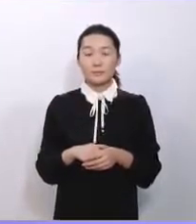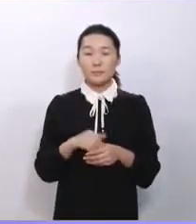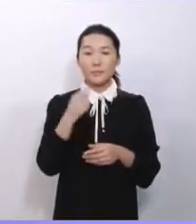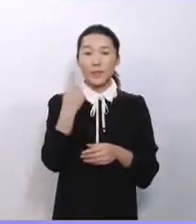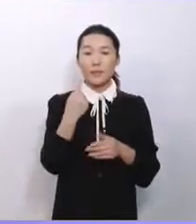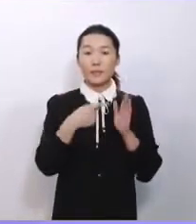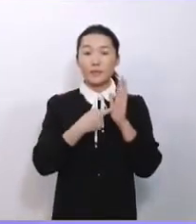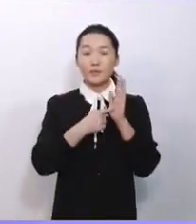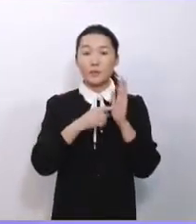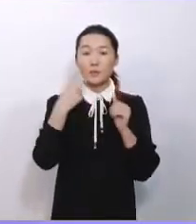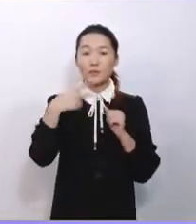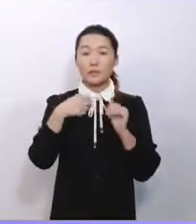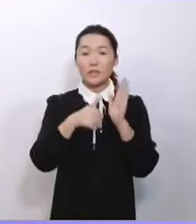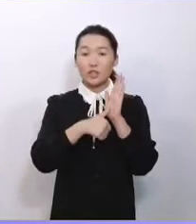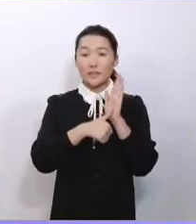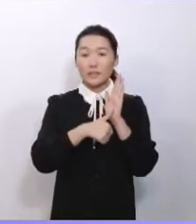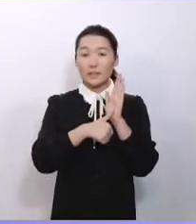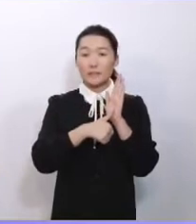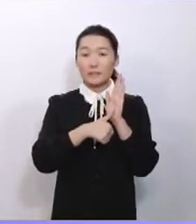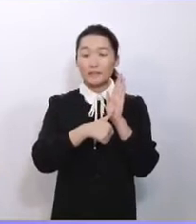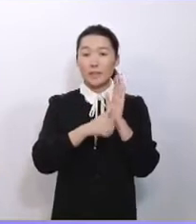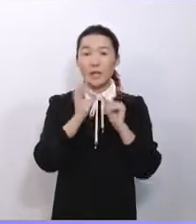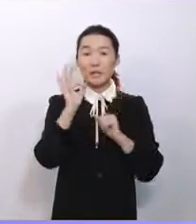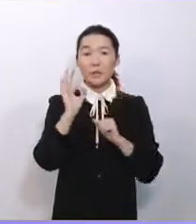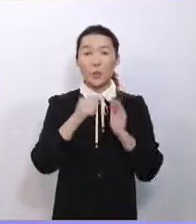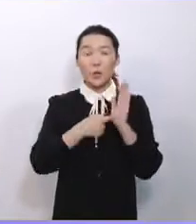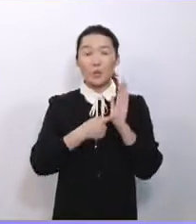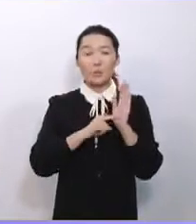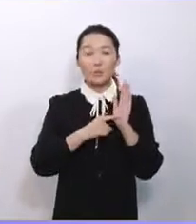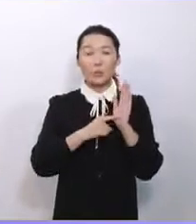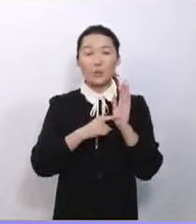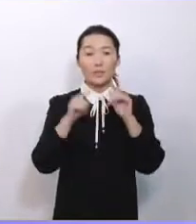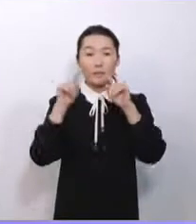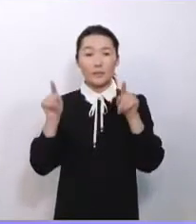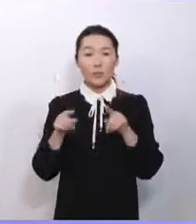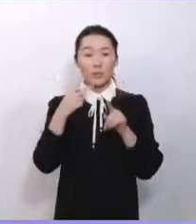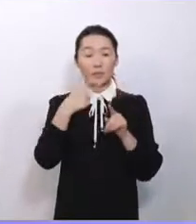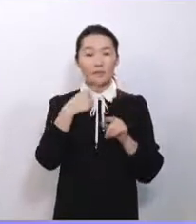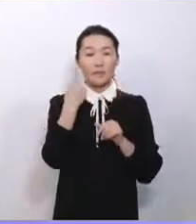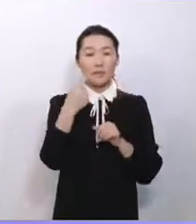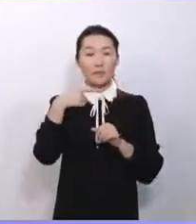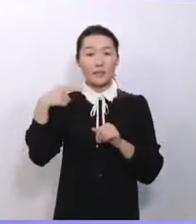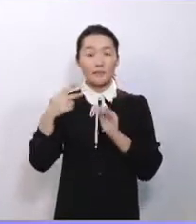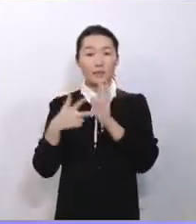1 умножить на 26. 0 умножить в скобки 21